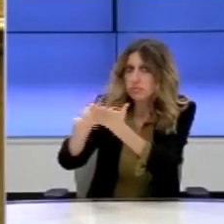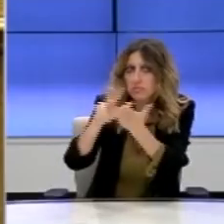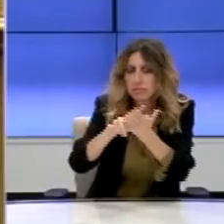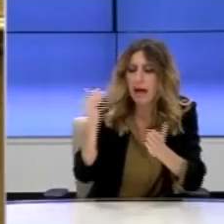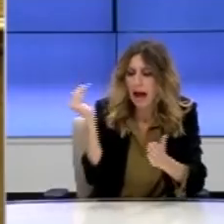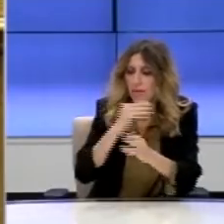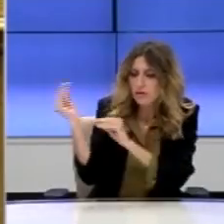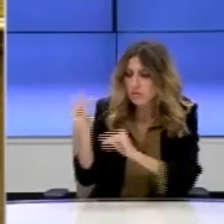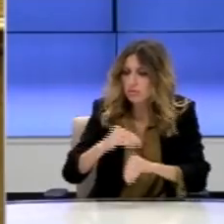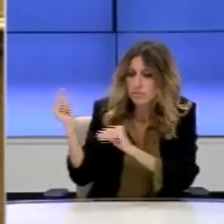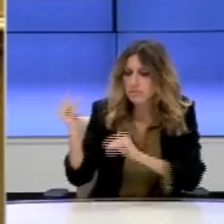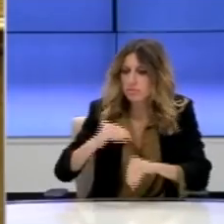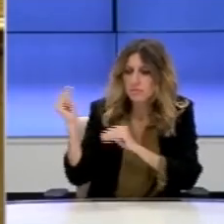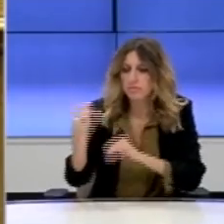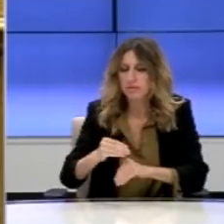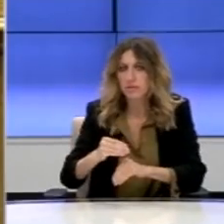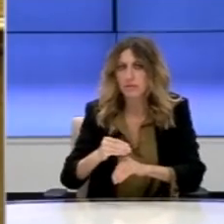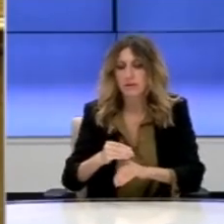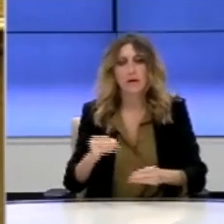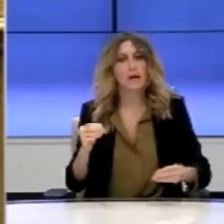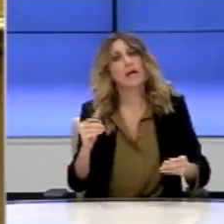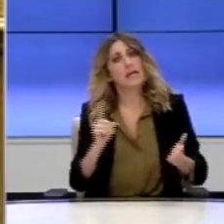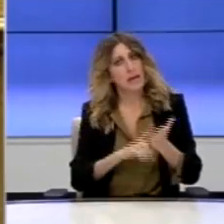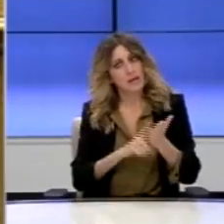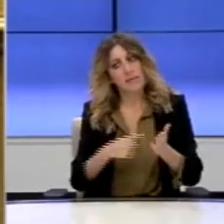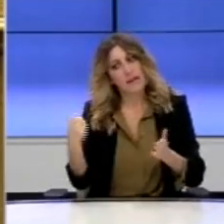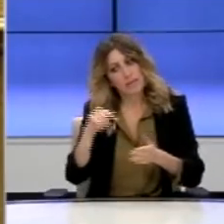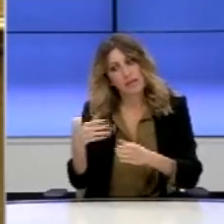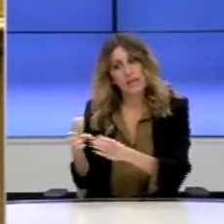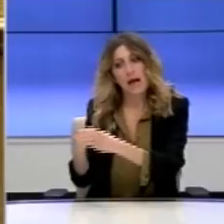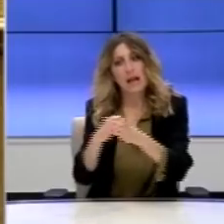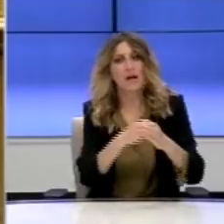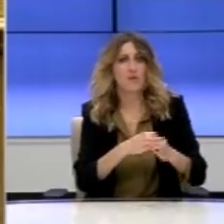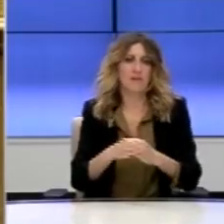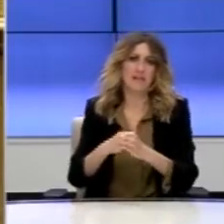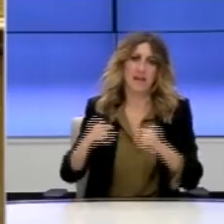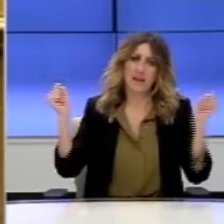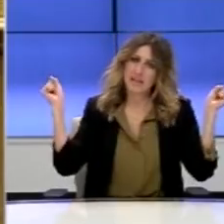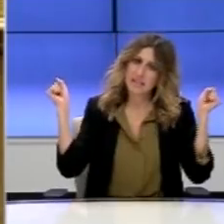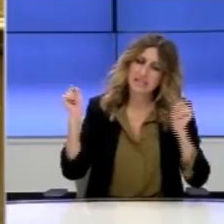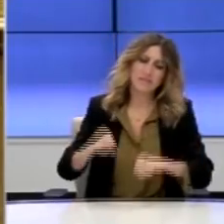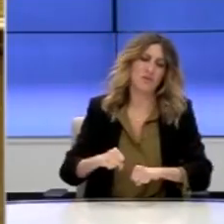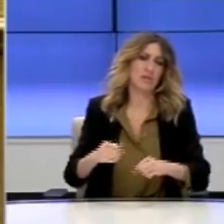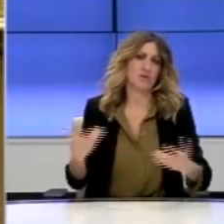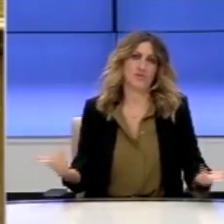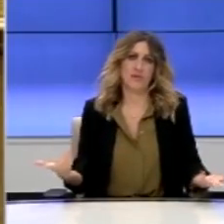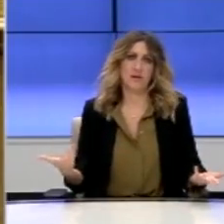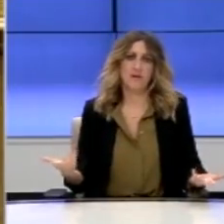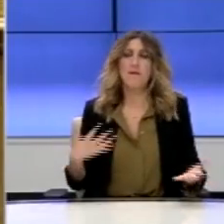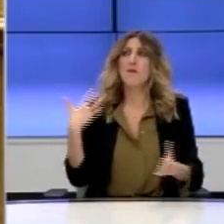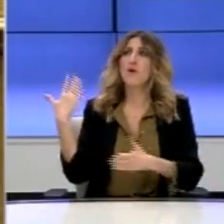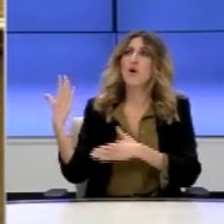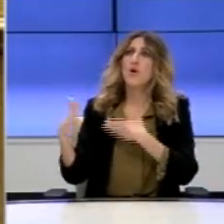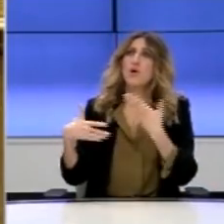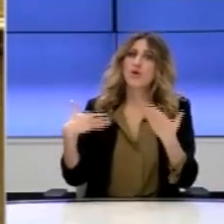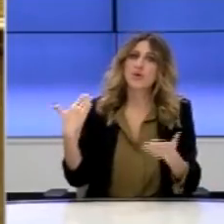άλλες πολιτικές δυνάμεις που συμφωνούν με αυτό το πλαίσιο και χρόνια τώρα κοροϊδεύουν το λαό ότι